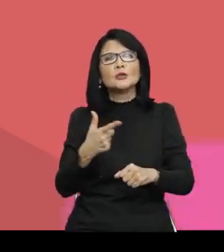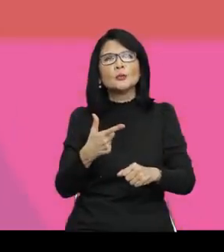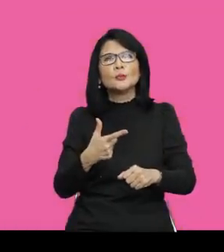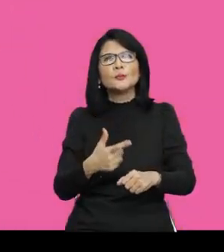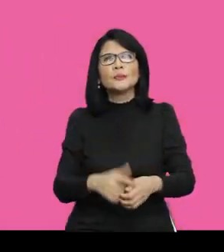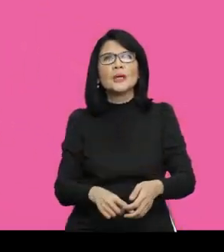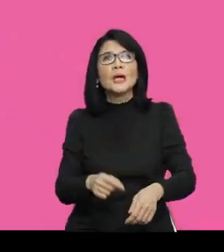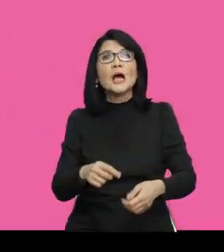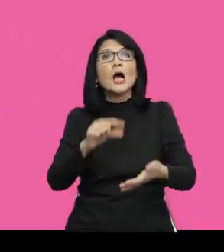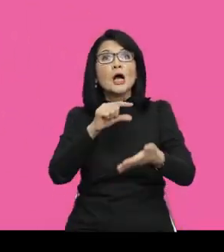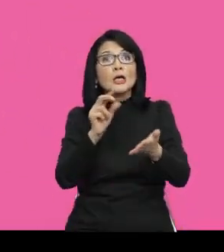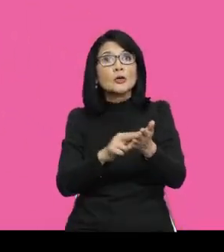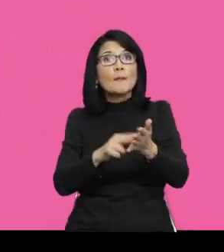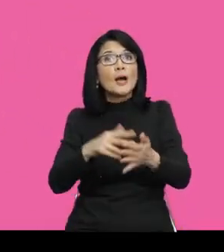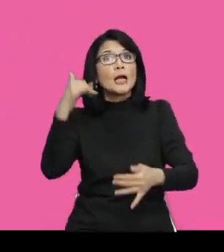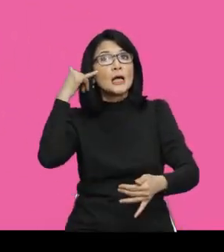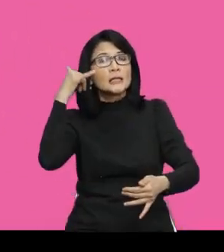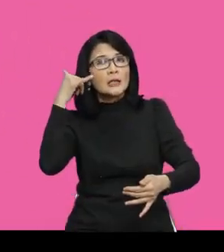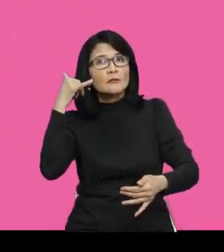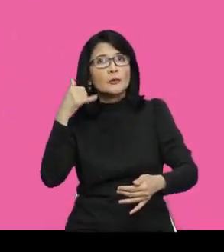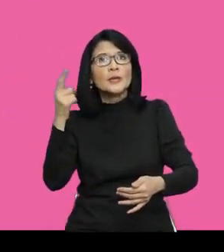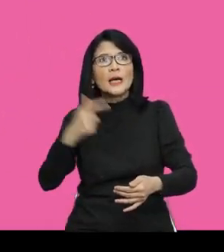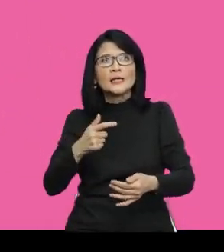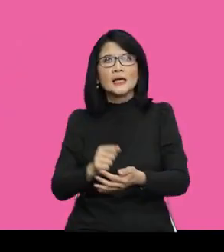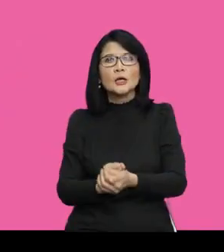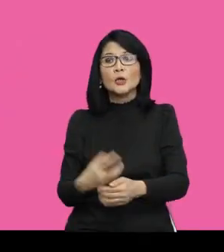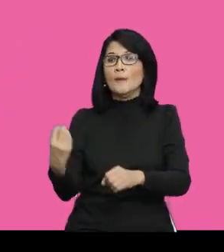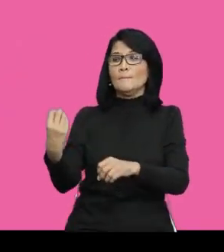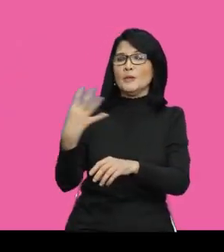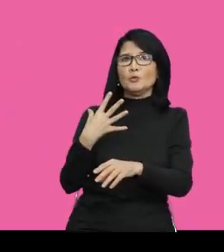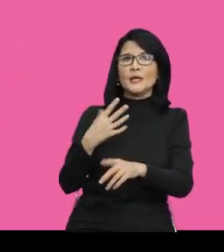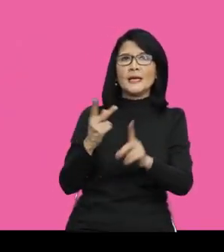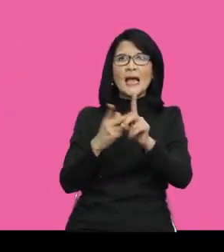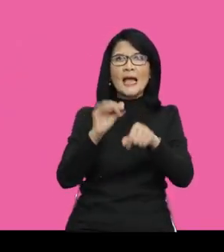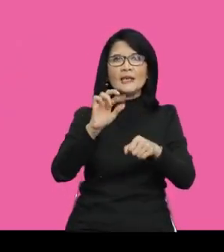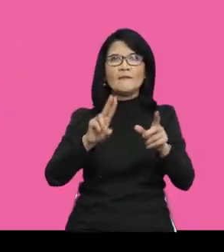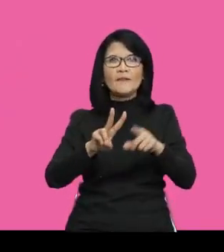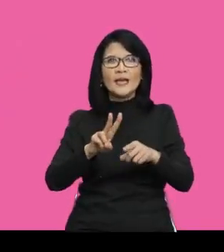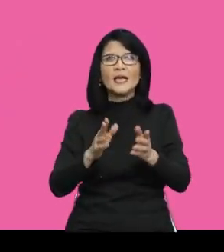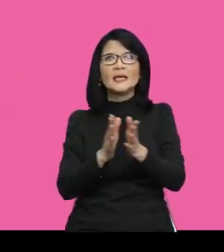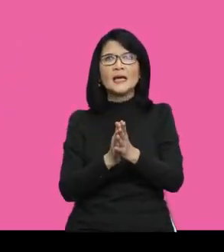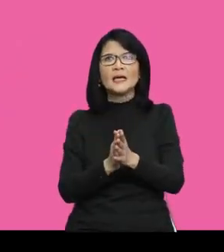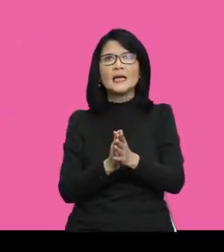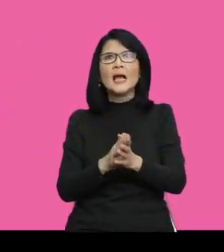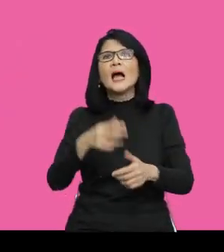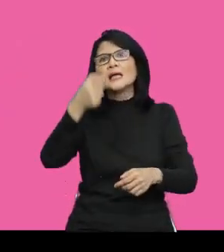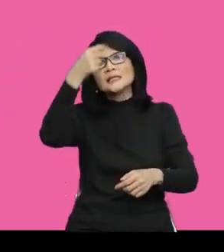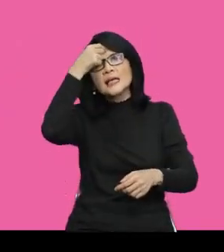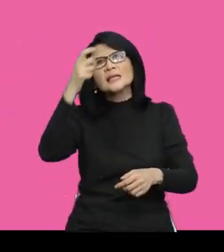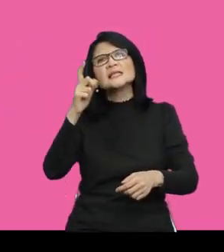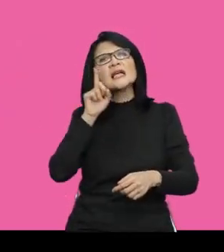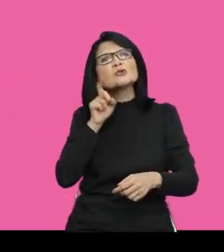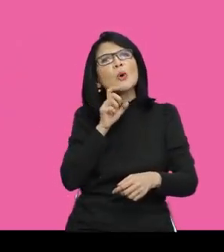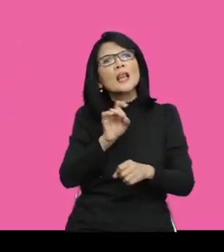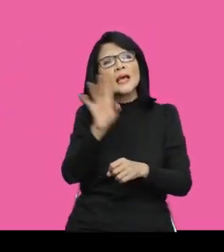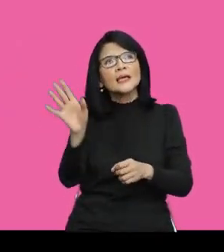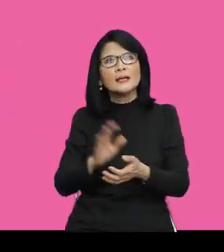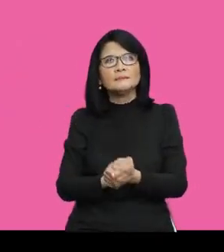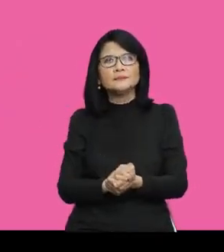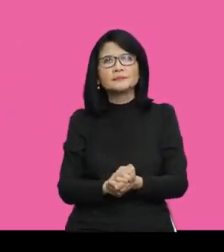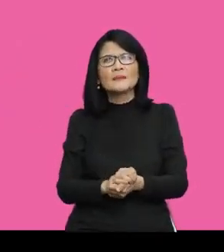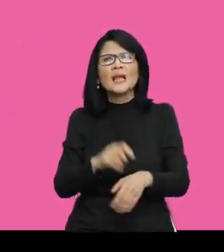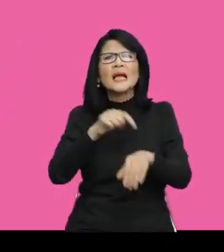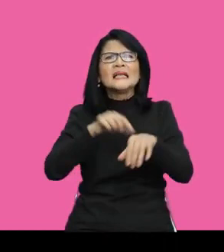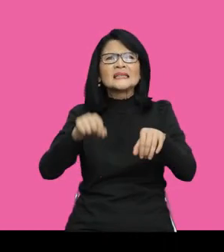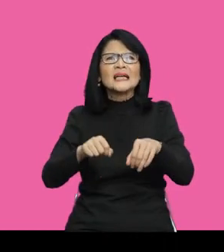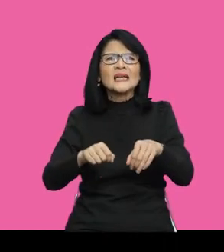petugas pun tersedia. Komponen mencegah penularan HIV dan infeksi menular seksual lainnya. Di kondisi